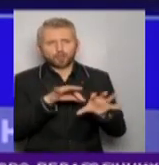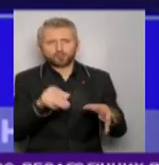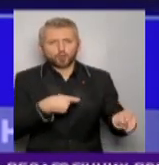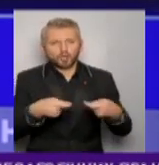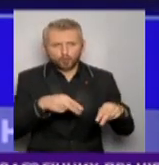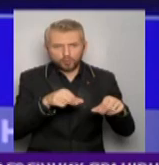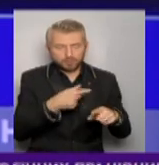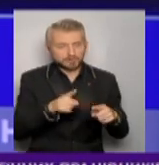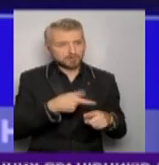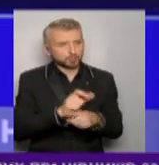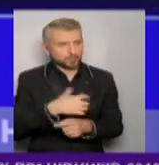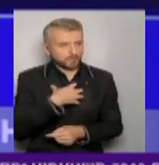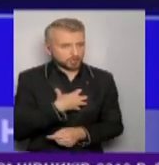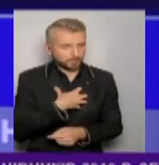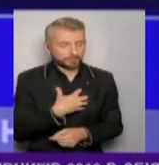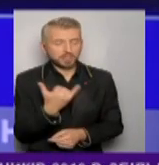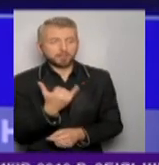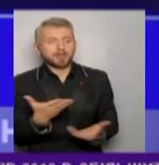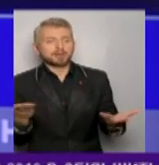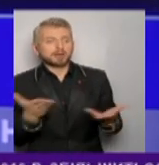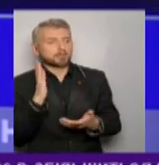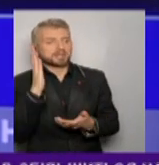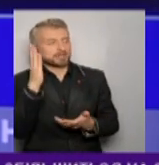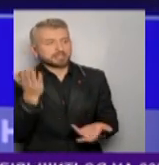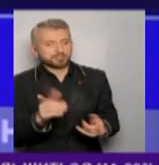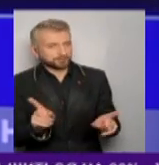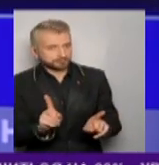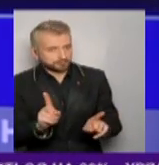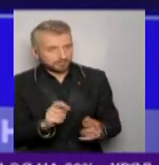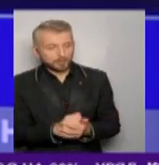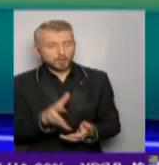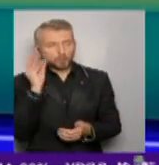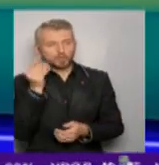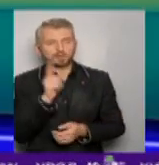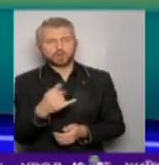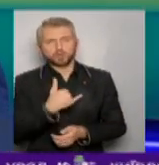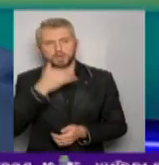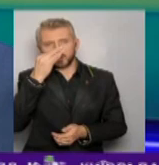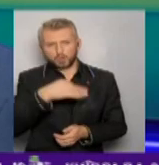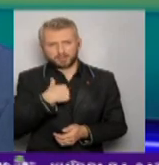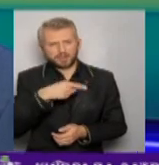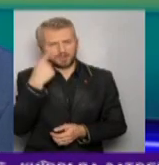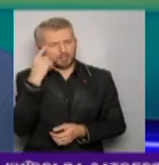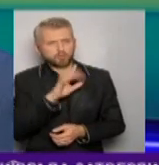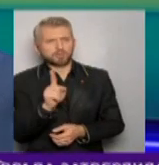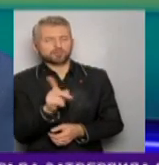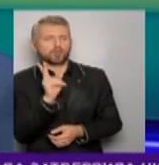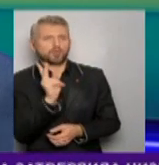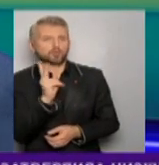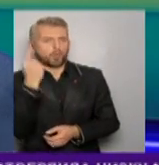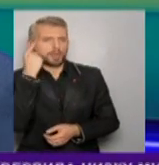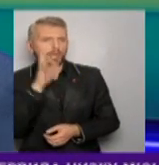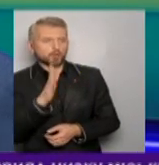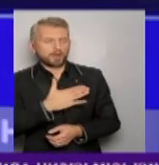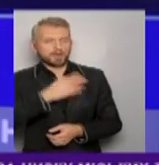це дуже важливо. Тепер яка перспектива з огляду на те, що от в мене досвід? Я не думаю, що хтось в